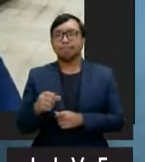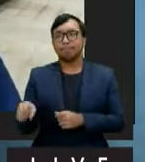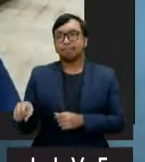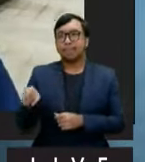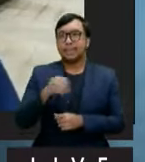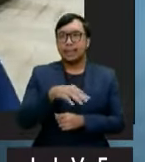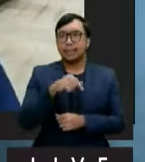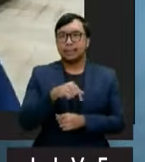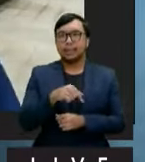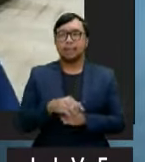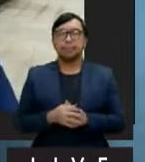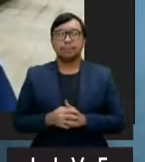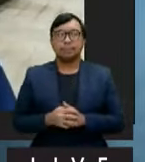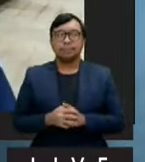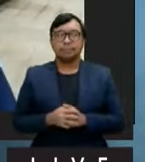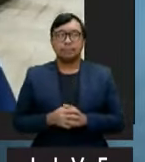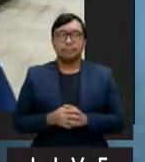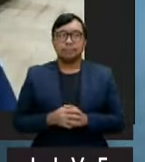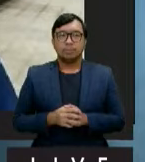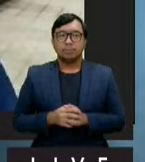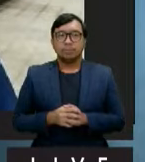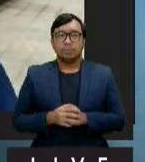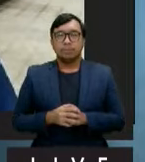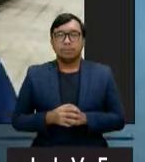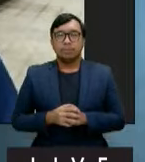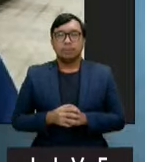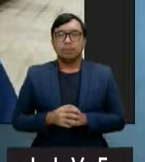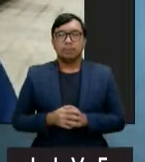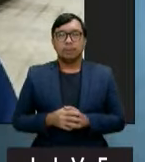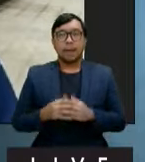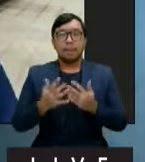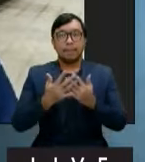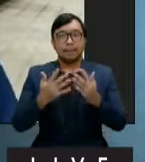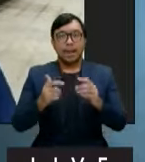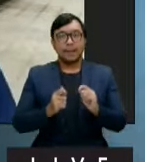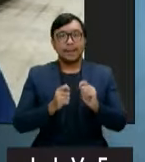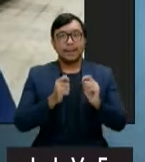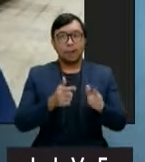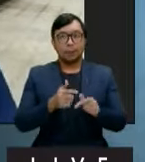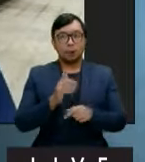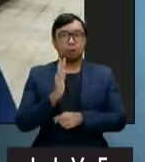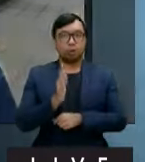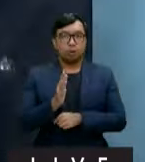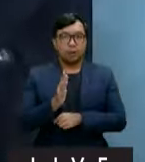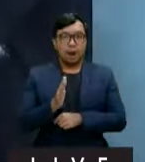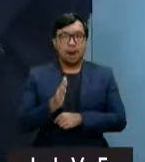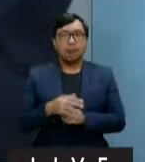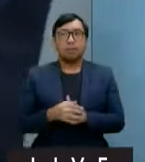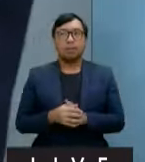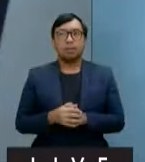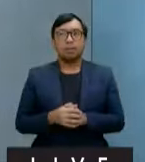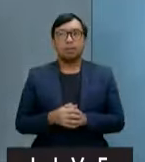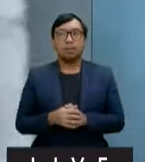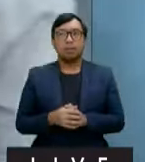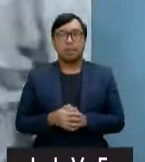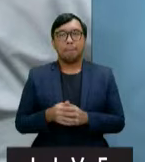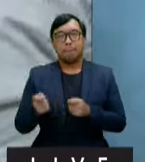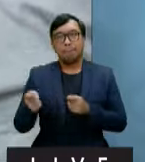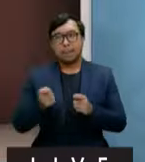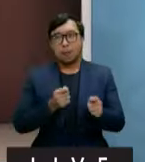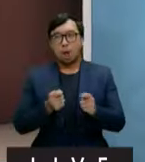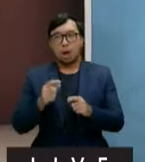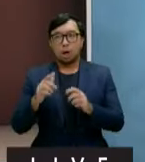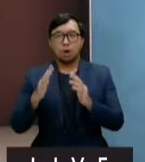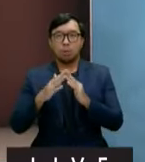Ya baik Said, setelah proses daripada para masyarakat ini melakukan pendaftaran begitu ya, dari pihak pengelola unit Pasar Rumput ini